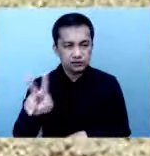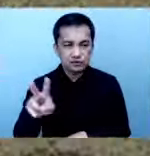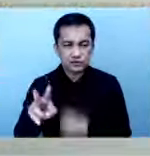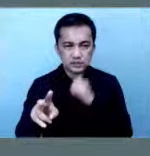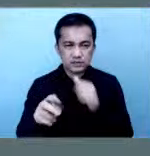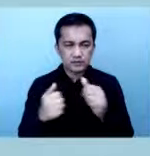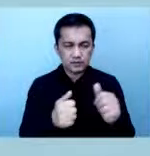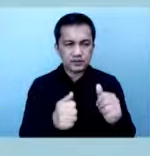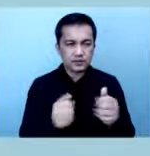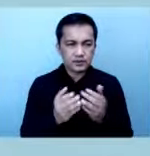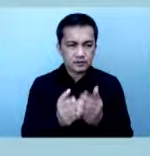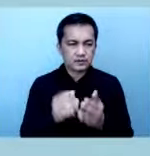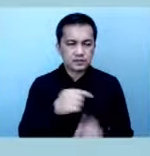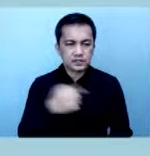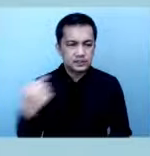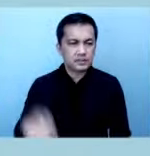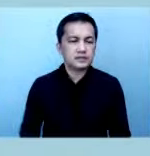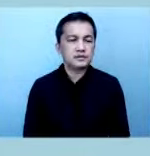China.